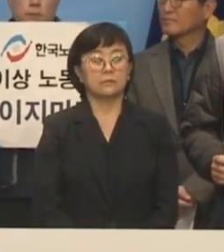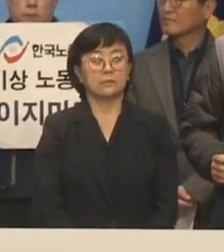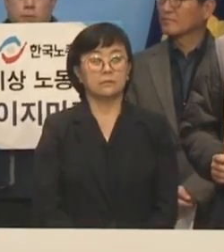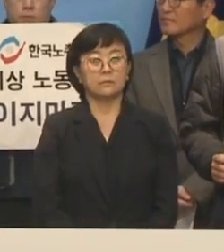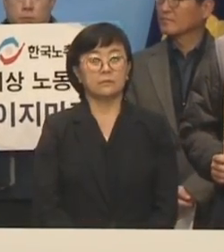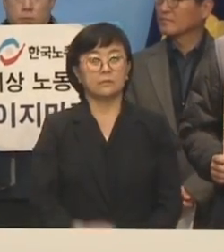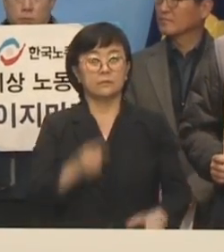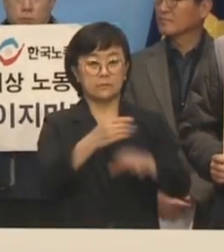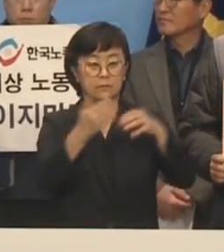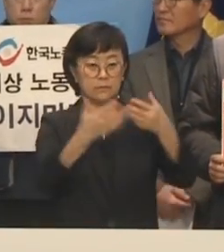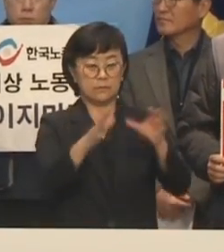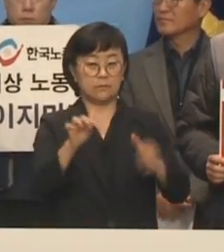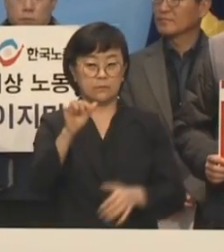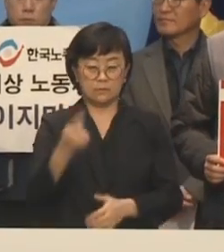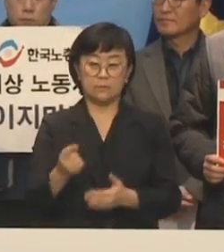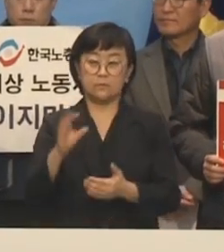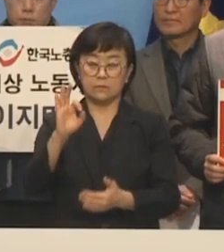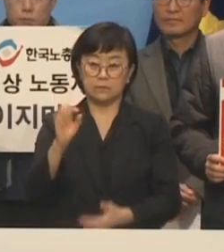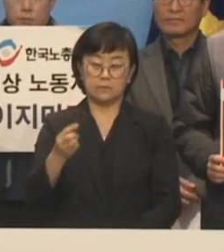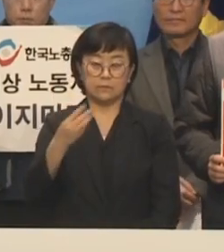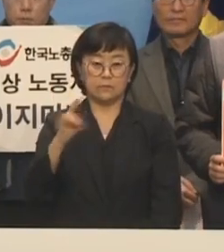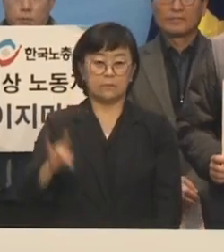예, 더불어민주당 노웅래 의원입니다.